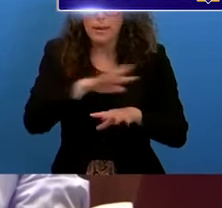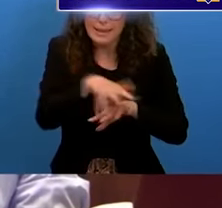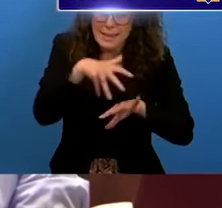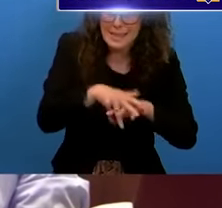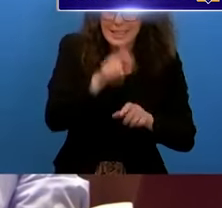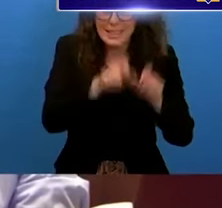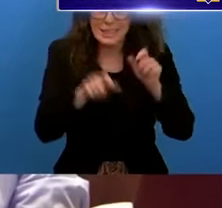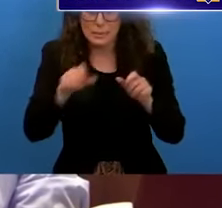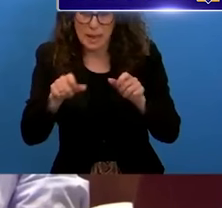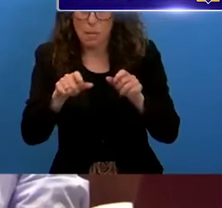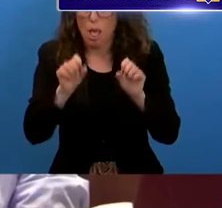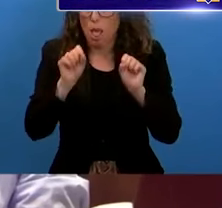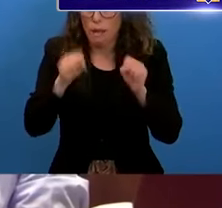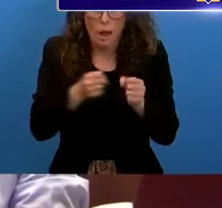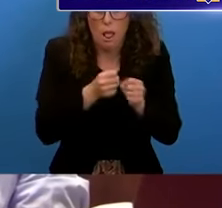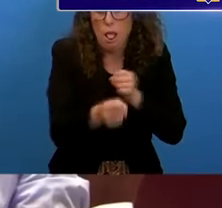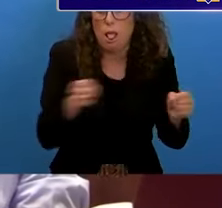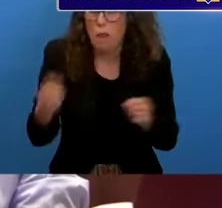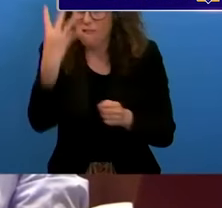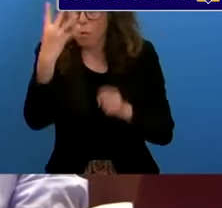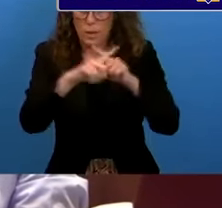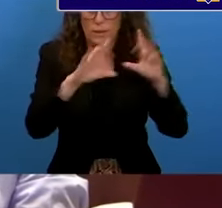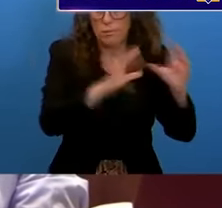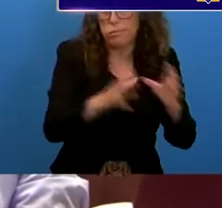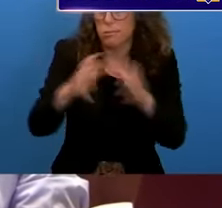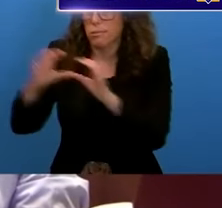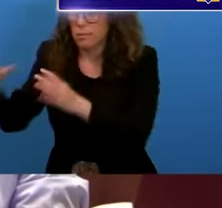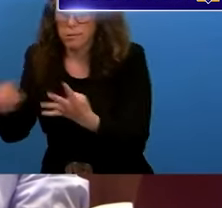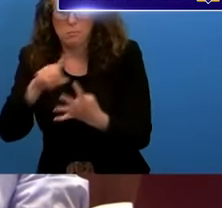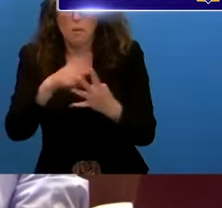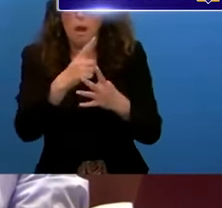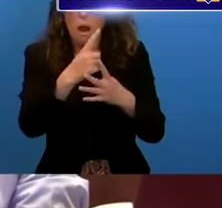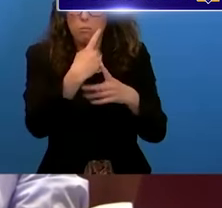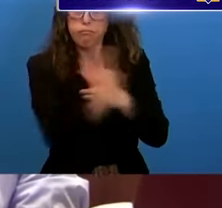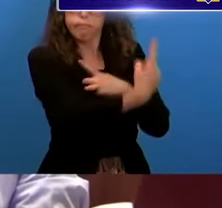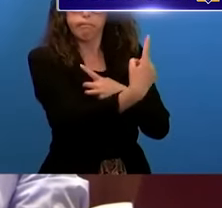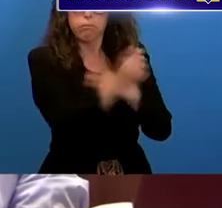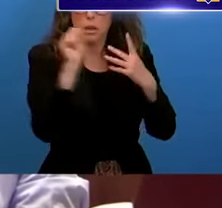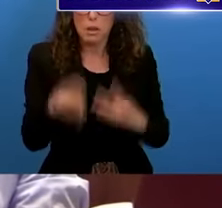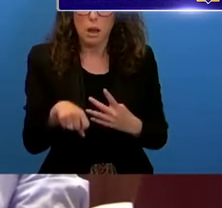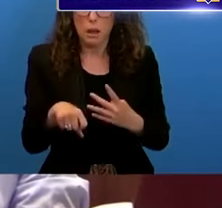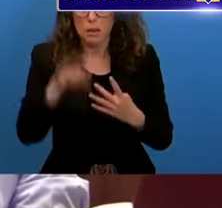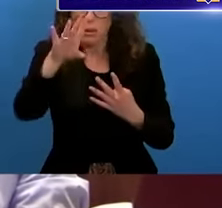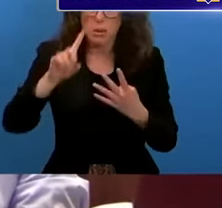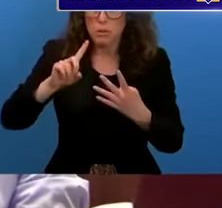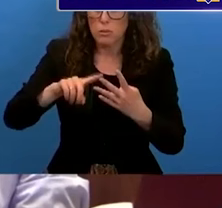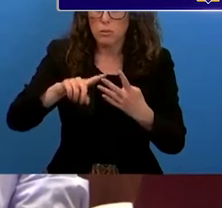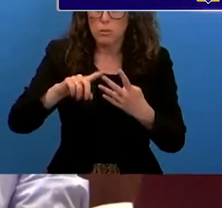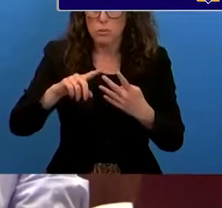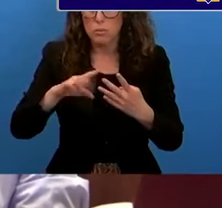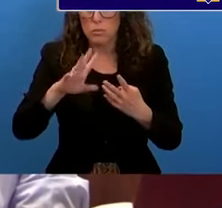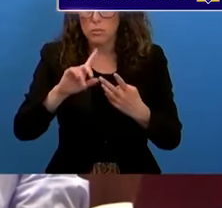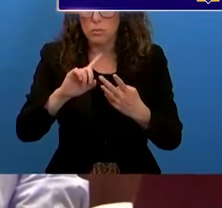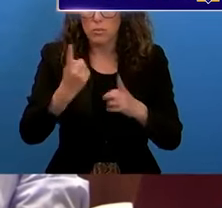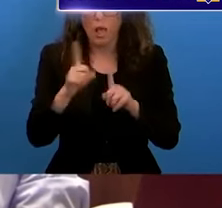которые должны применяться в случае войн и продолжающихся геноцидов. Коренные народы должны перейти на новый этап и полноценно